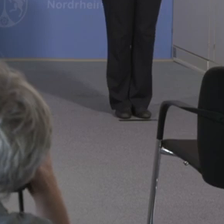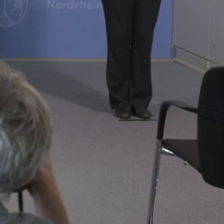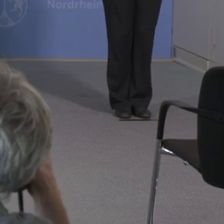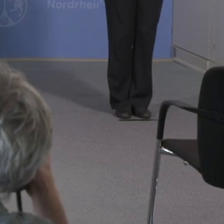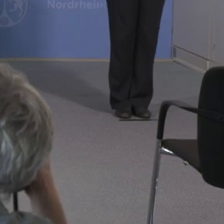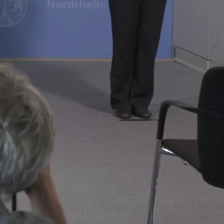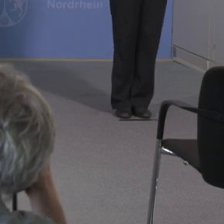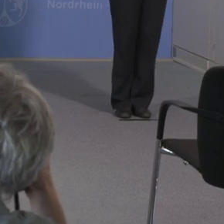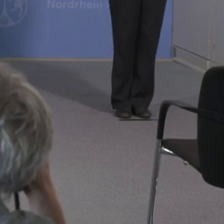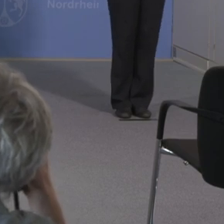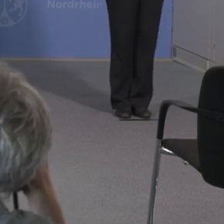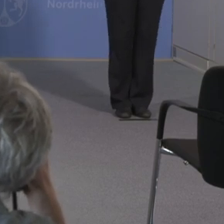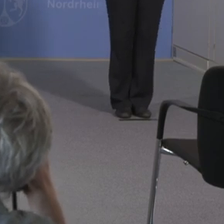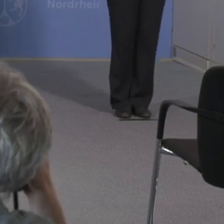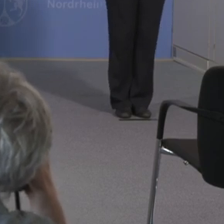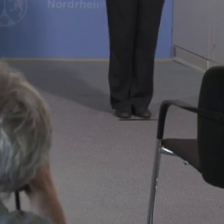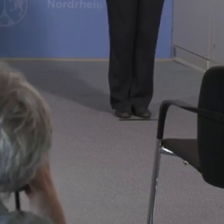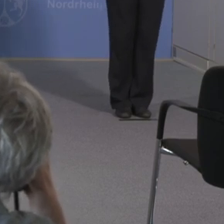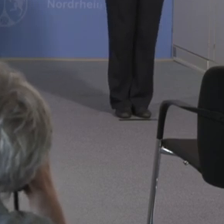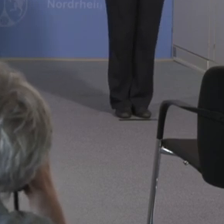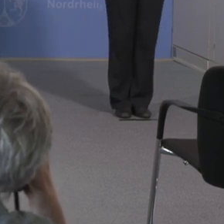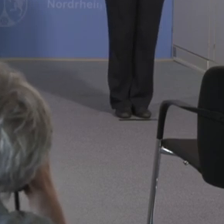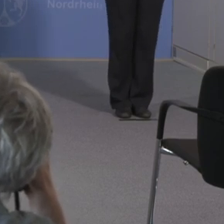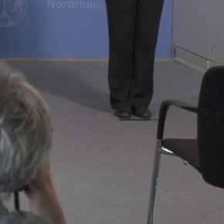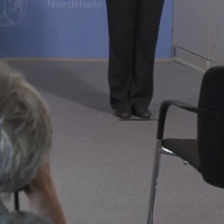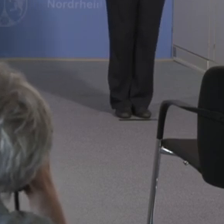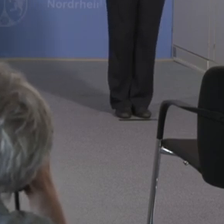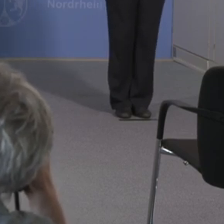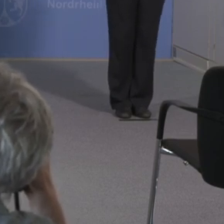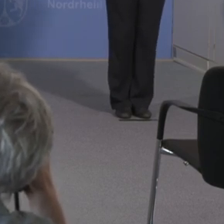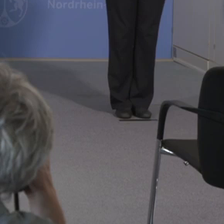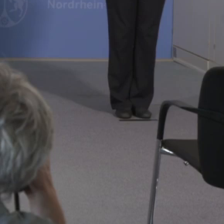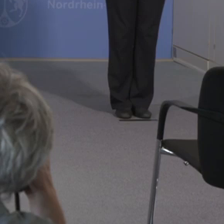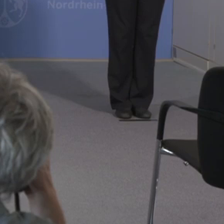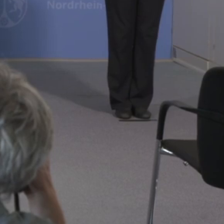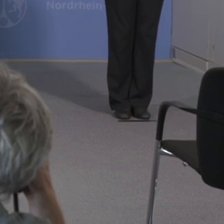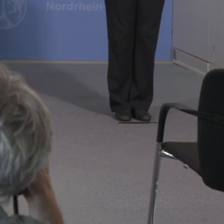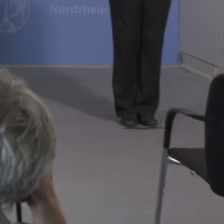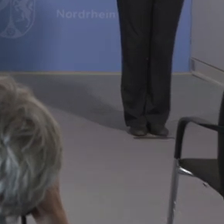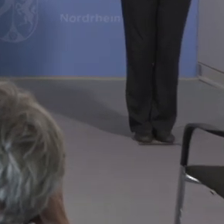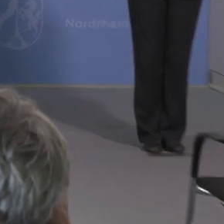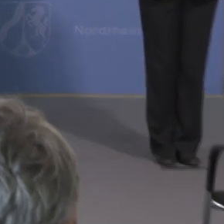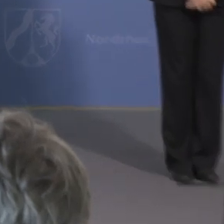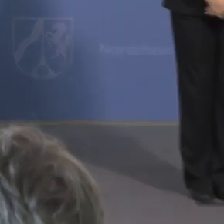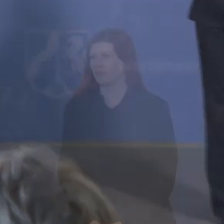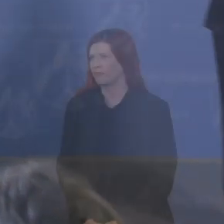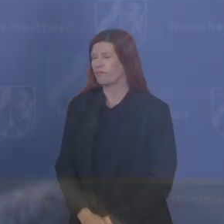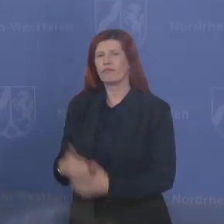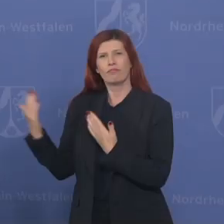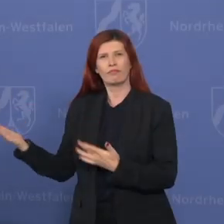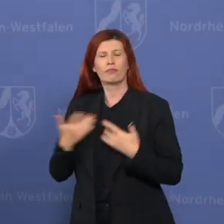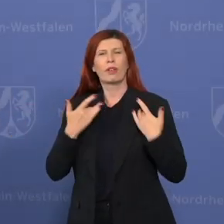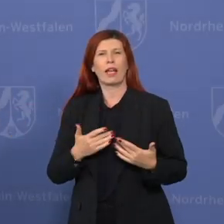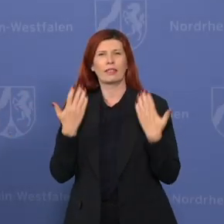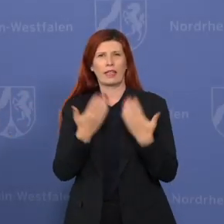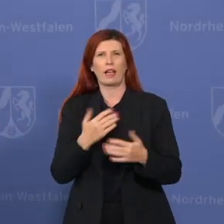senden oder sich über das entsprechende Videotool heute hier in die Pressekonferenz einschalten. Zunächst zur Einführung, Herr Minister. Ja, ganz herzlichen Dank,